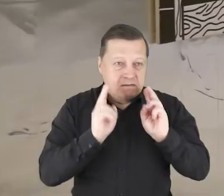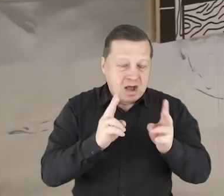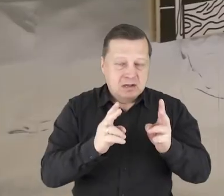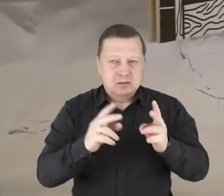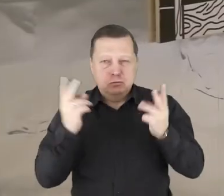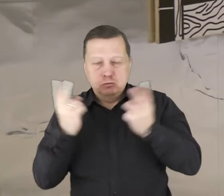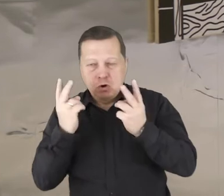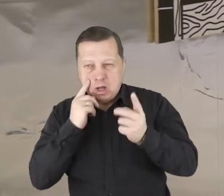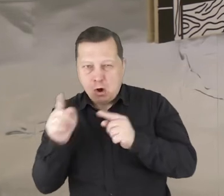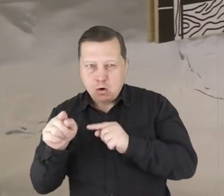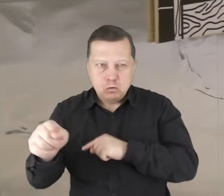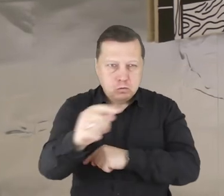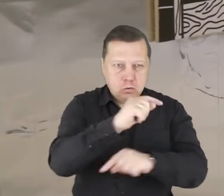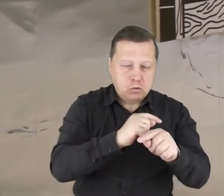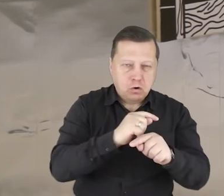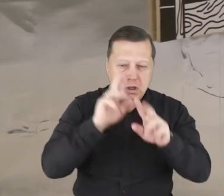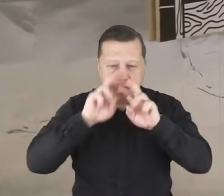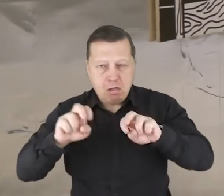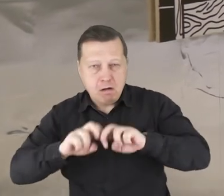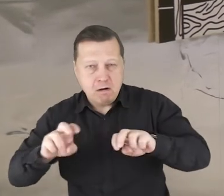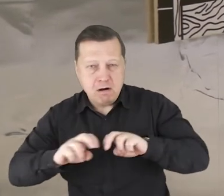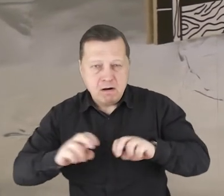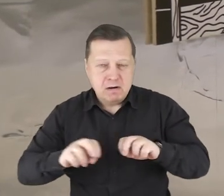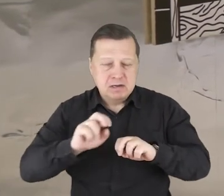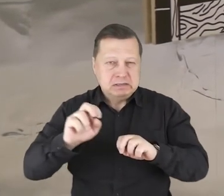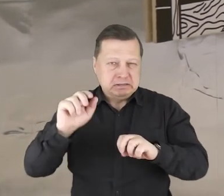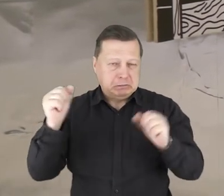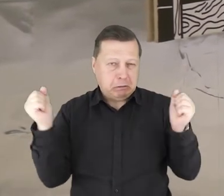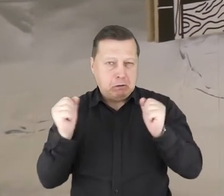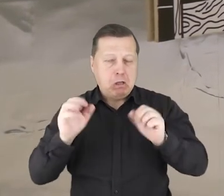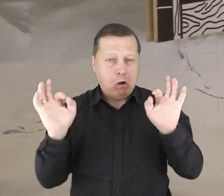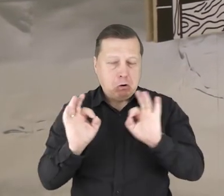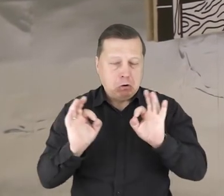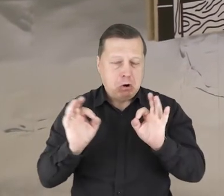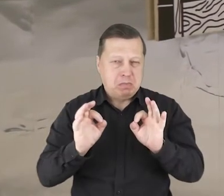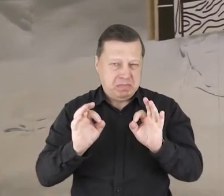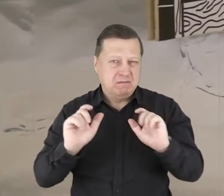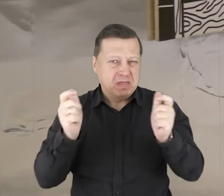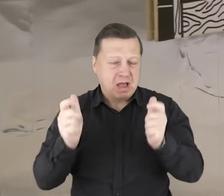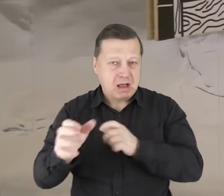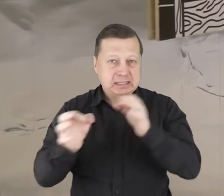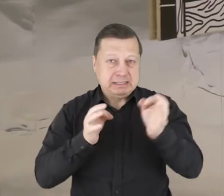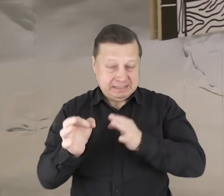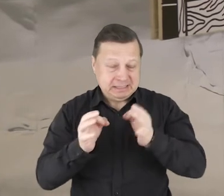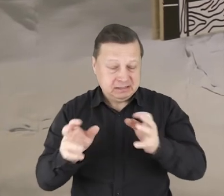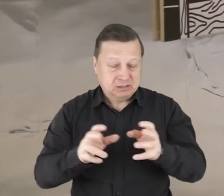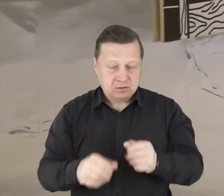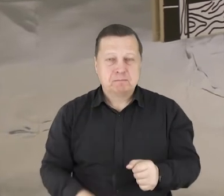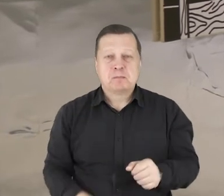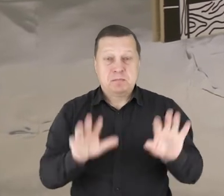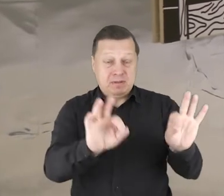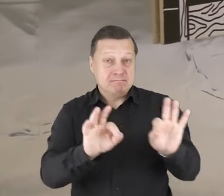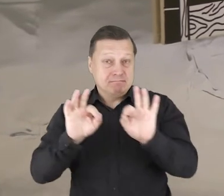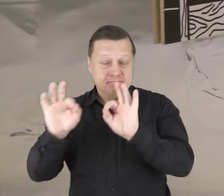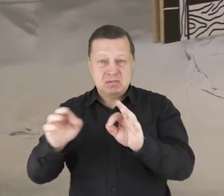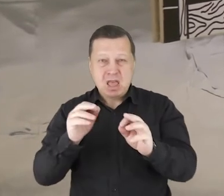faktów, szukanie poszlak i odkopywanie traumatycznych wydarzeń historii, które niejako